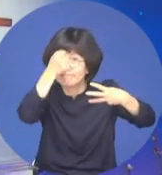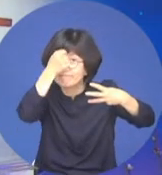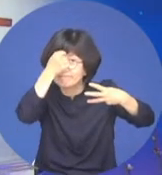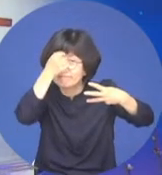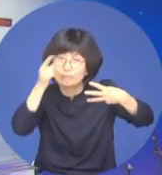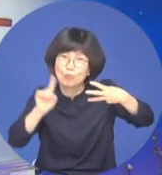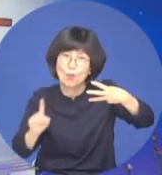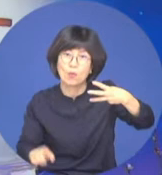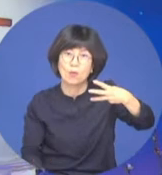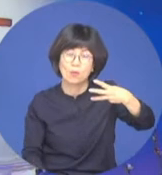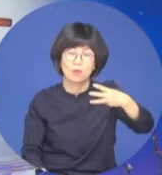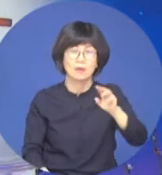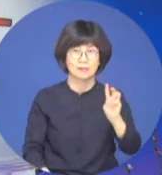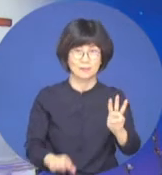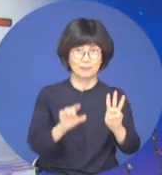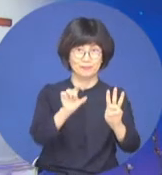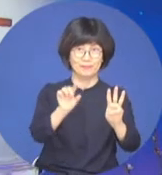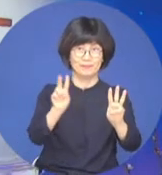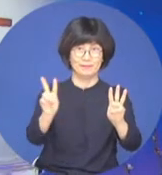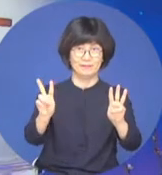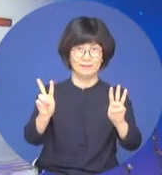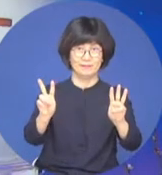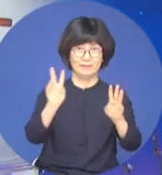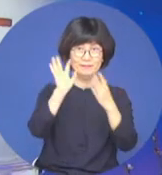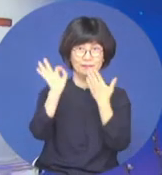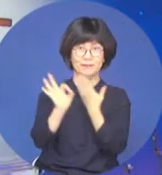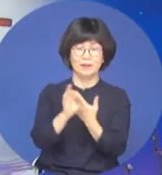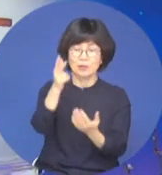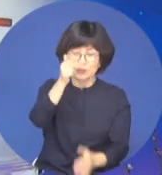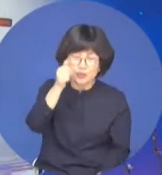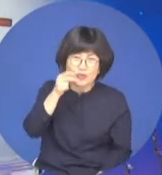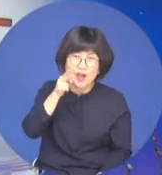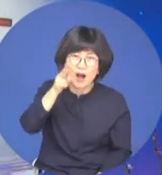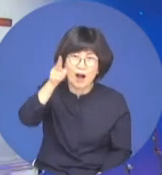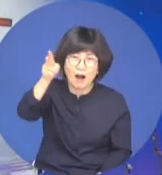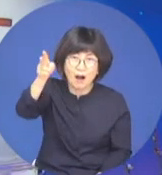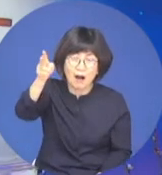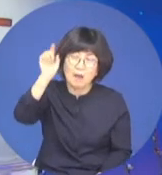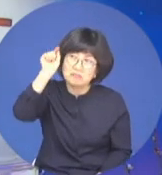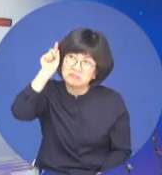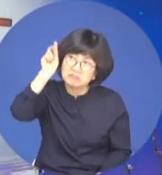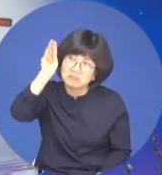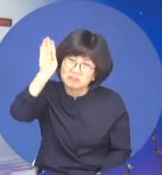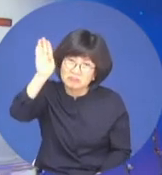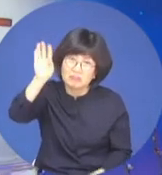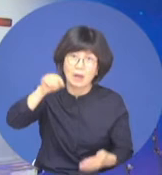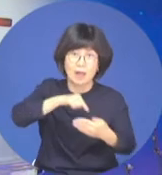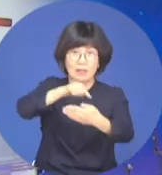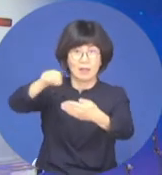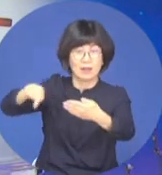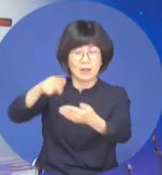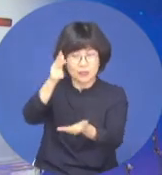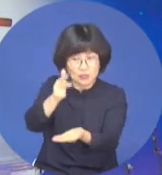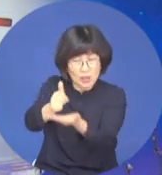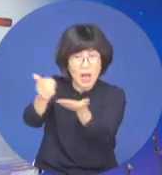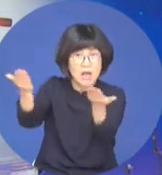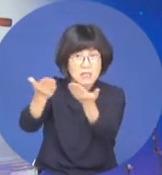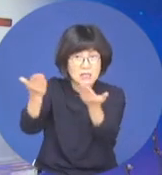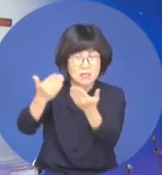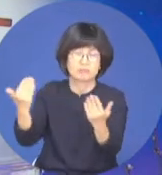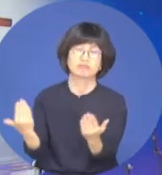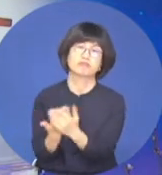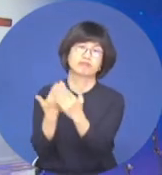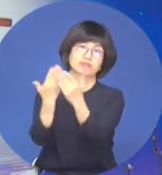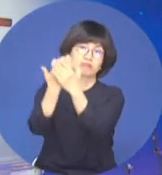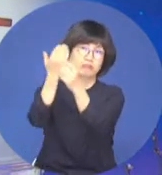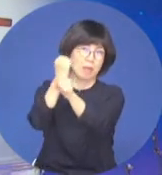3장 2절을 보니까 이렇게 기도합니다. 주여, 수일 내에 주의 일이 뭐게 하옵소서? 부흥케 합, 수년